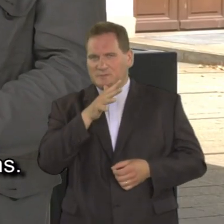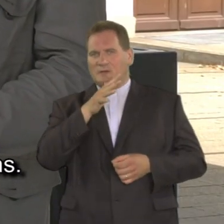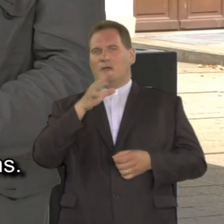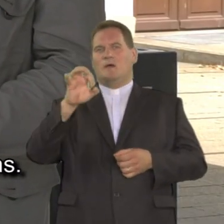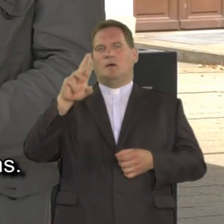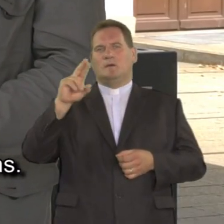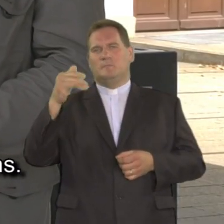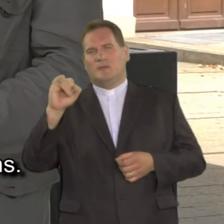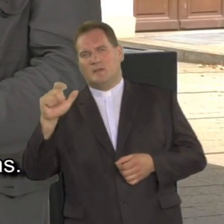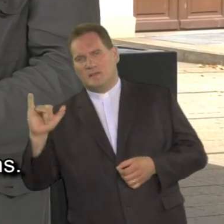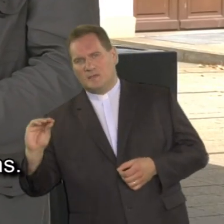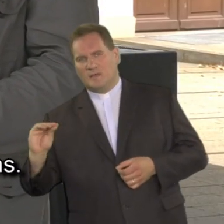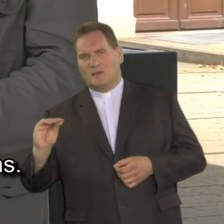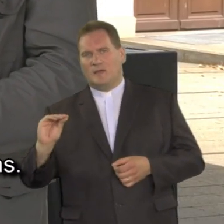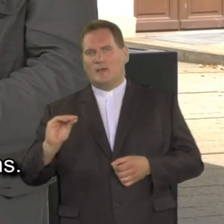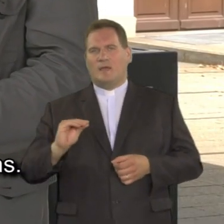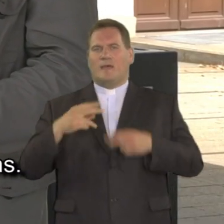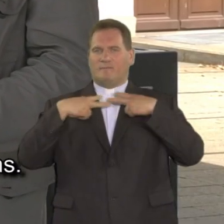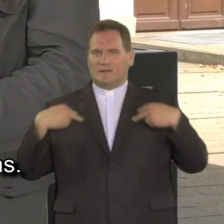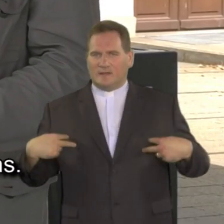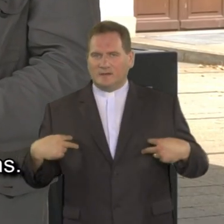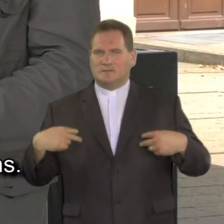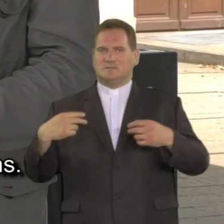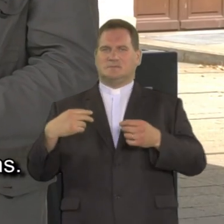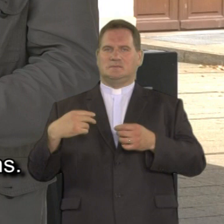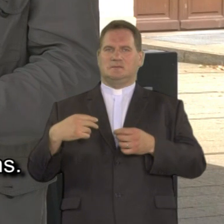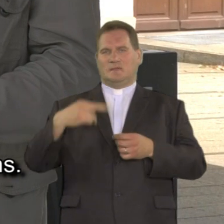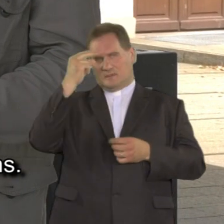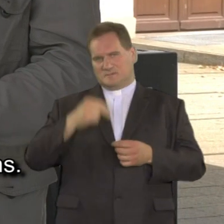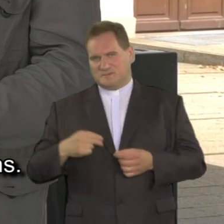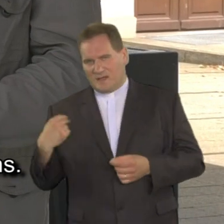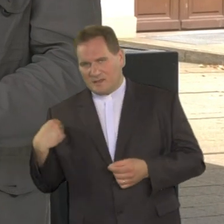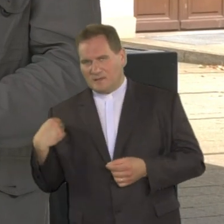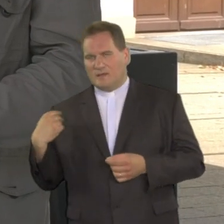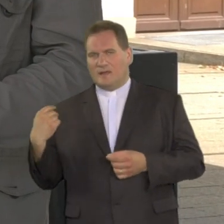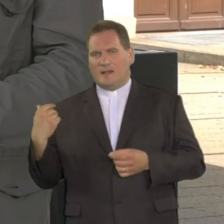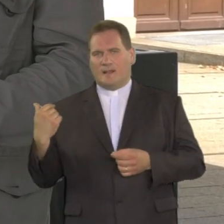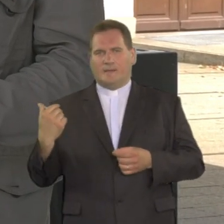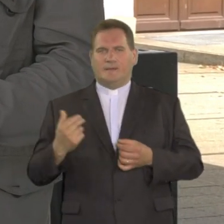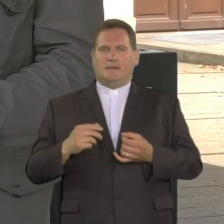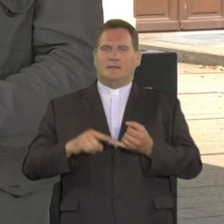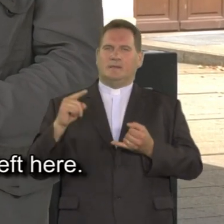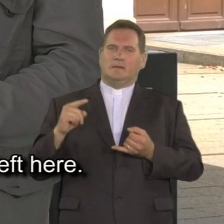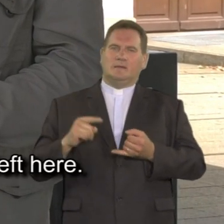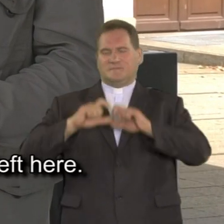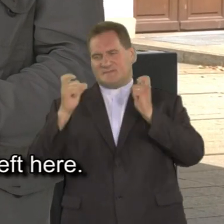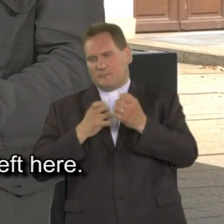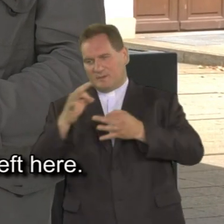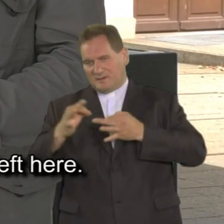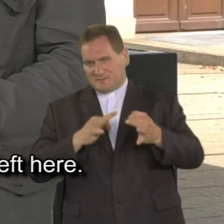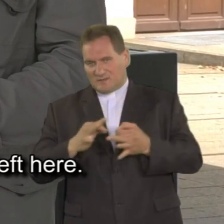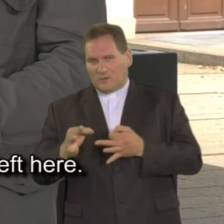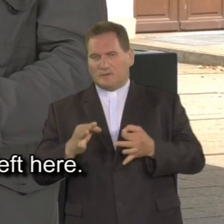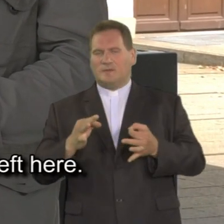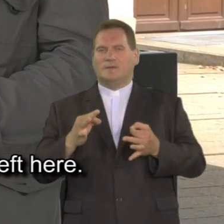mieszkali Ormianie, mieszkali Ewangelicy, mieszkali Rosjanie. I w całej tej